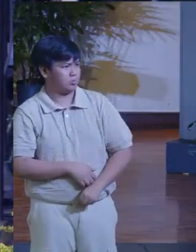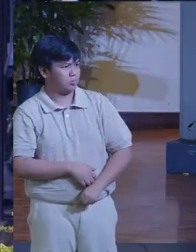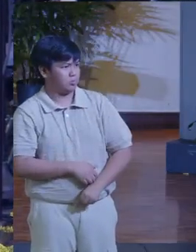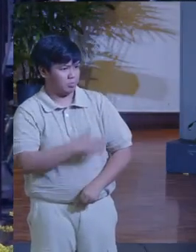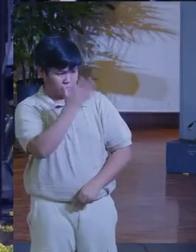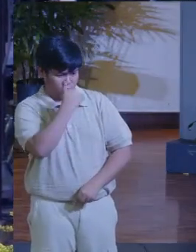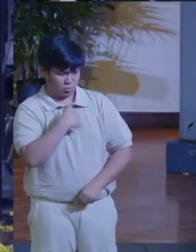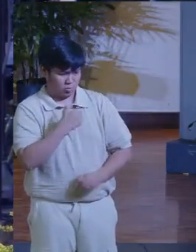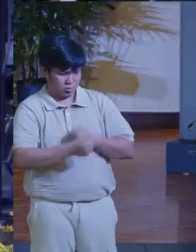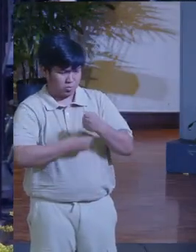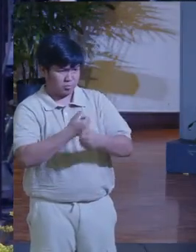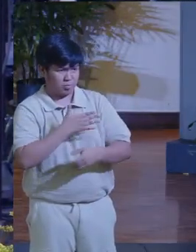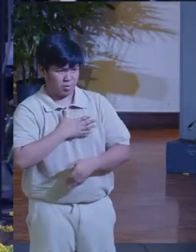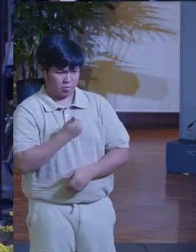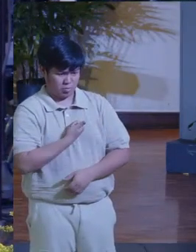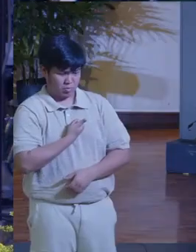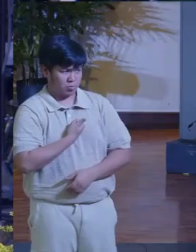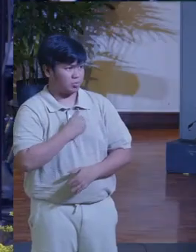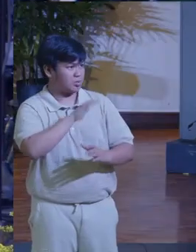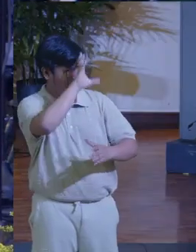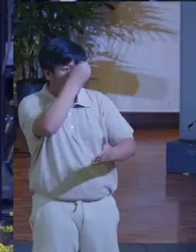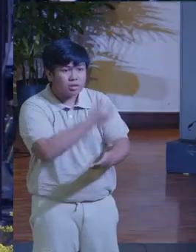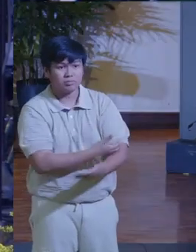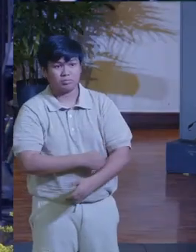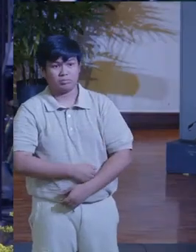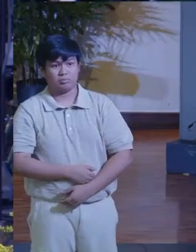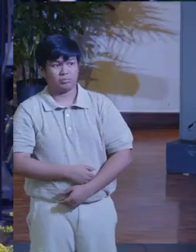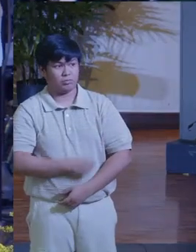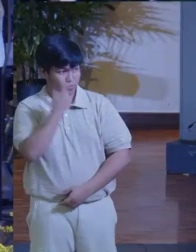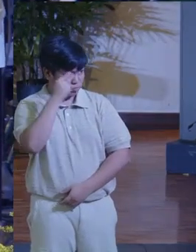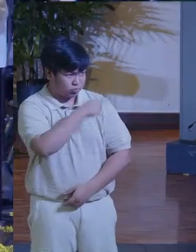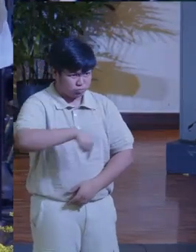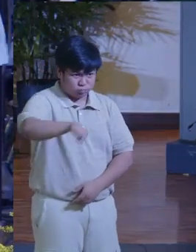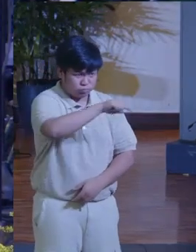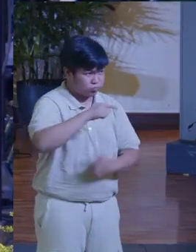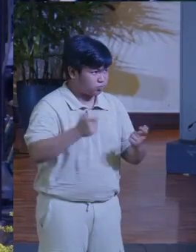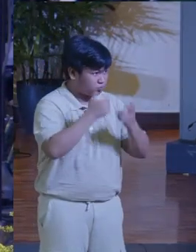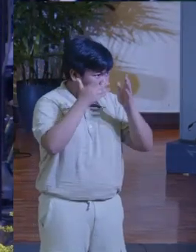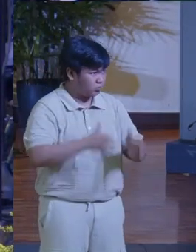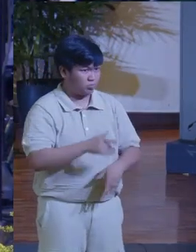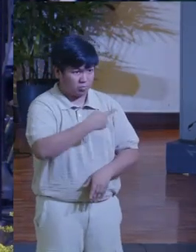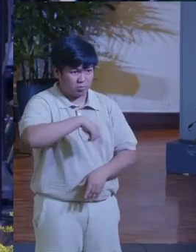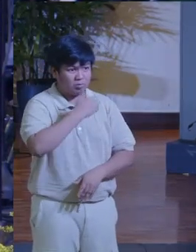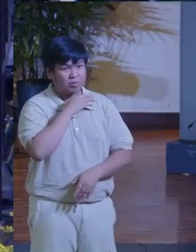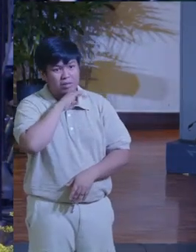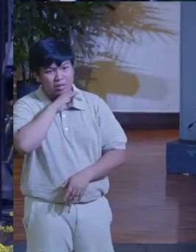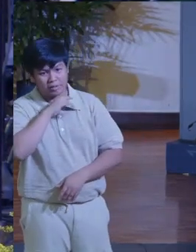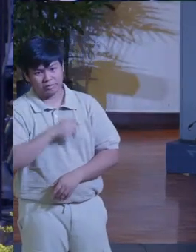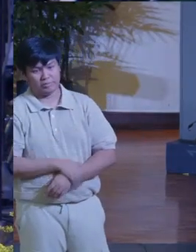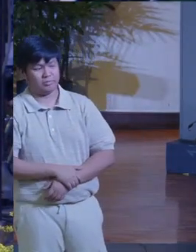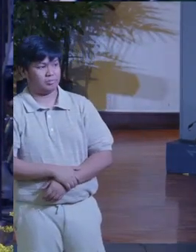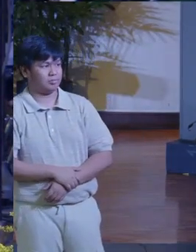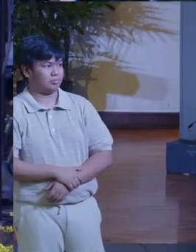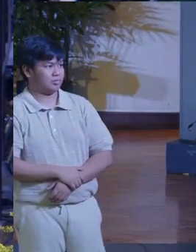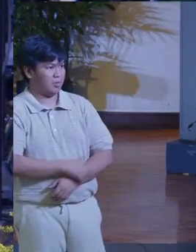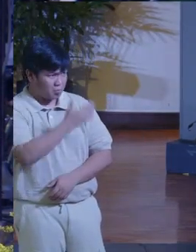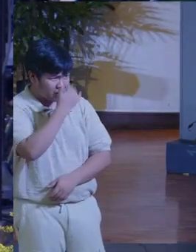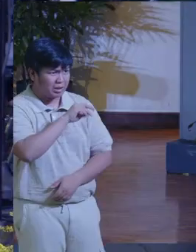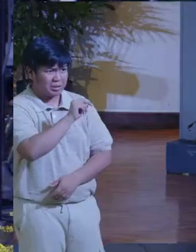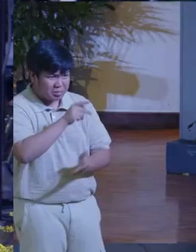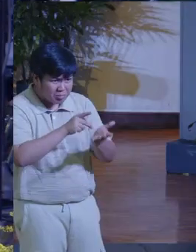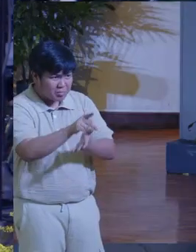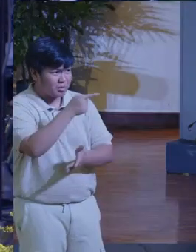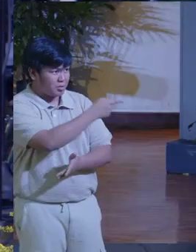nasa krus ay nahiwalay sa Kanya, kung anumang gano'ng kasaglit man yun, para pagbayaran ng